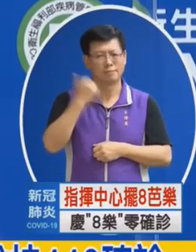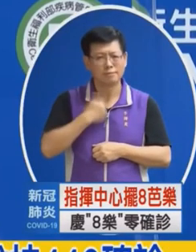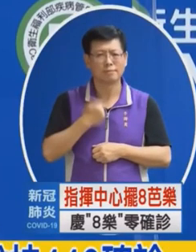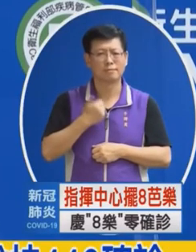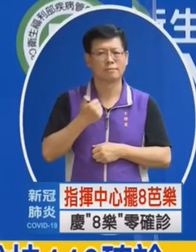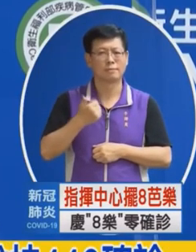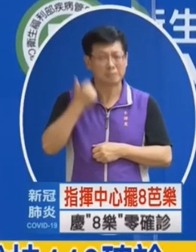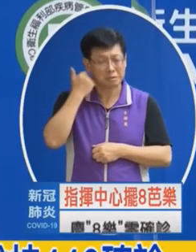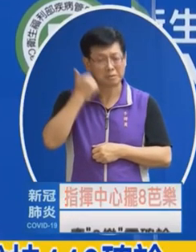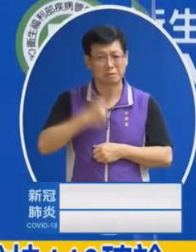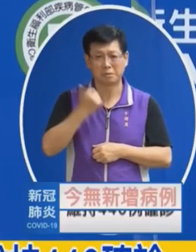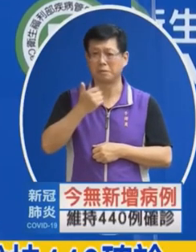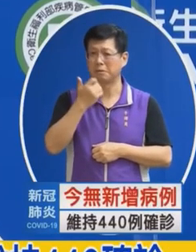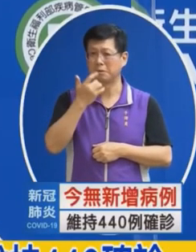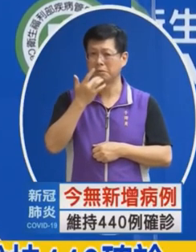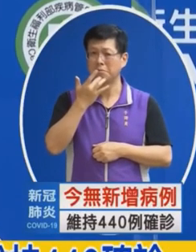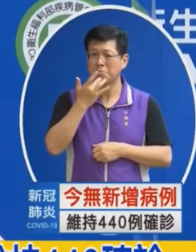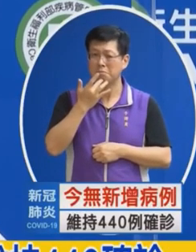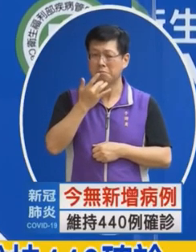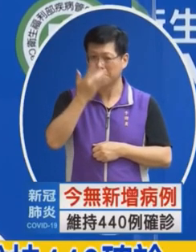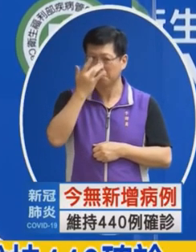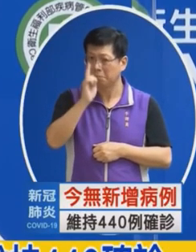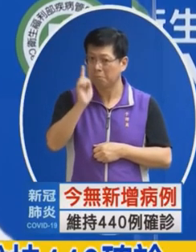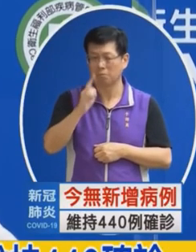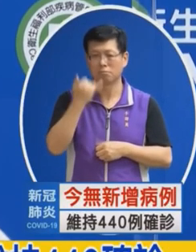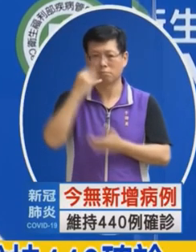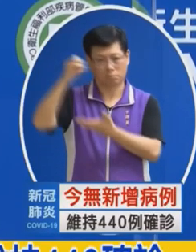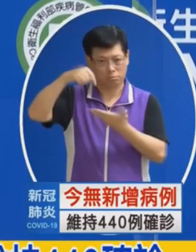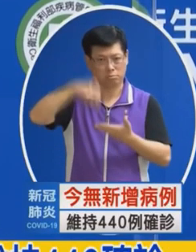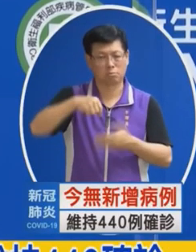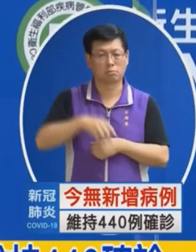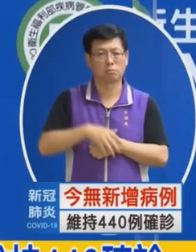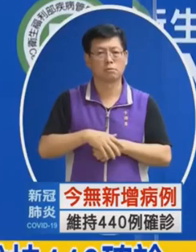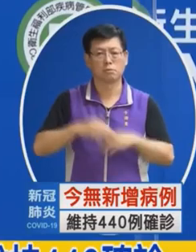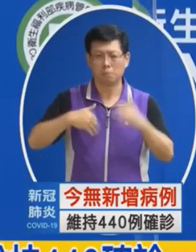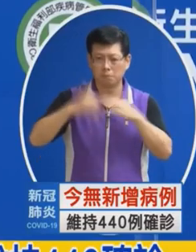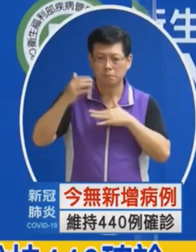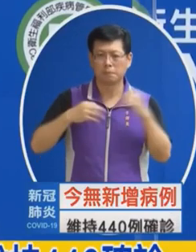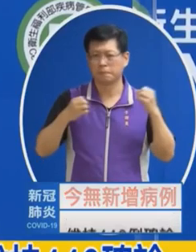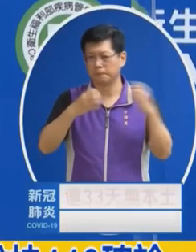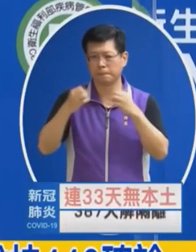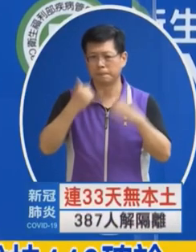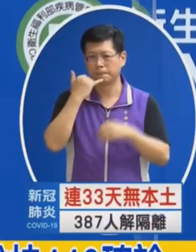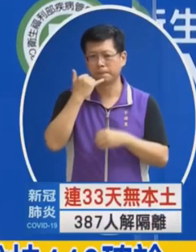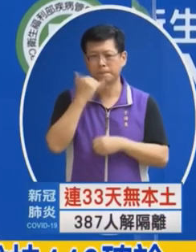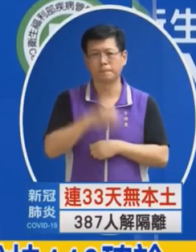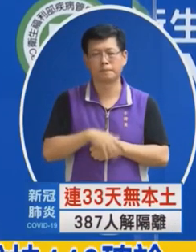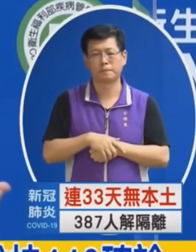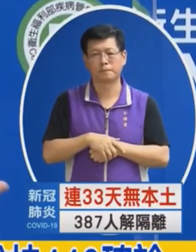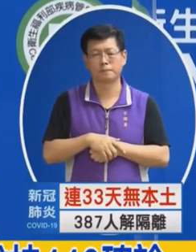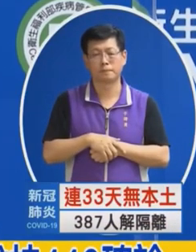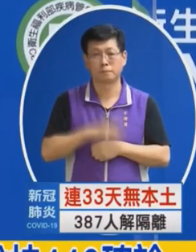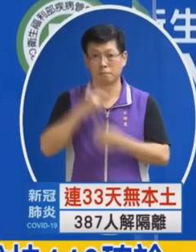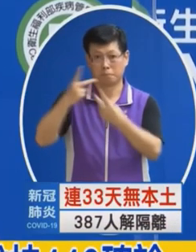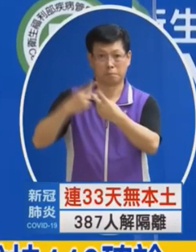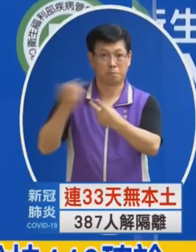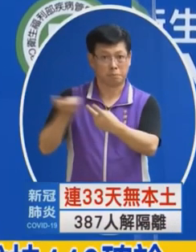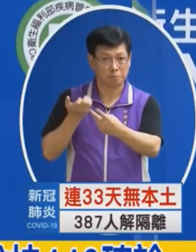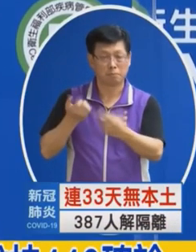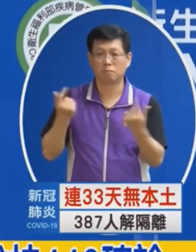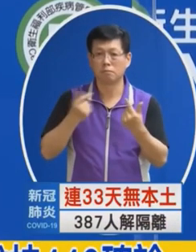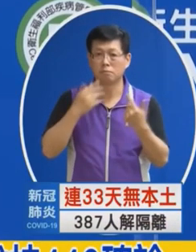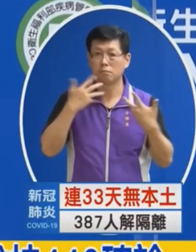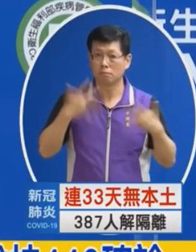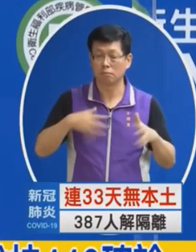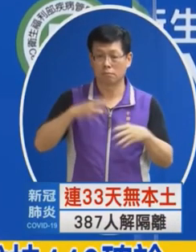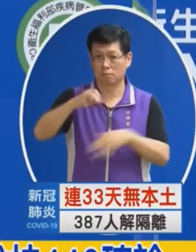还有疑问，那可以提到我们这边，我们大家一起来讨论。好，新闻来以前，像